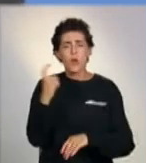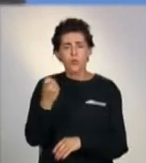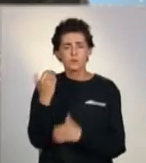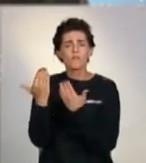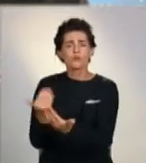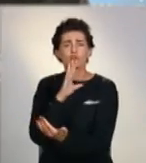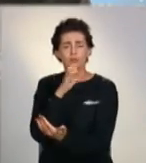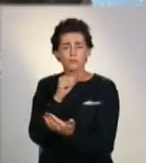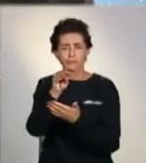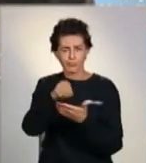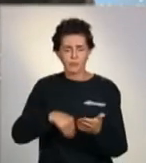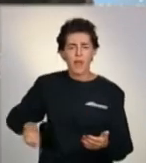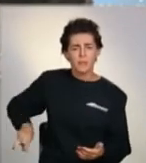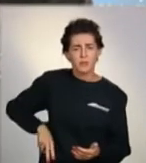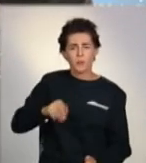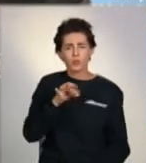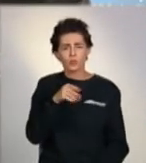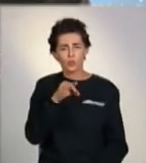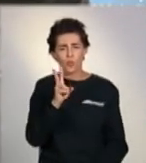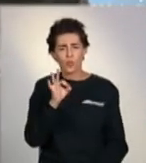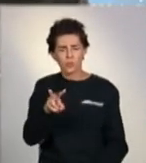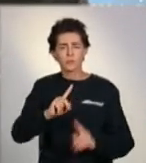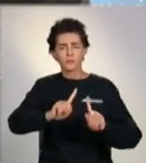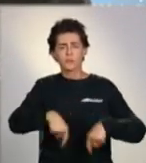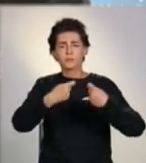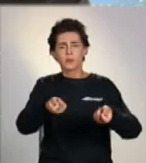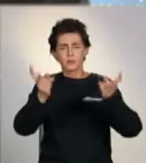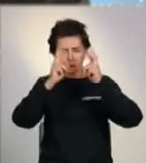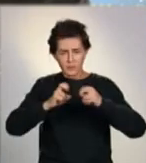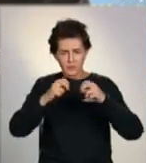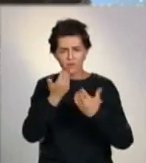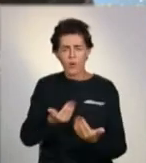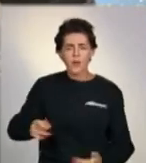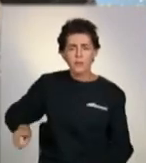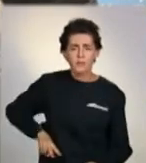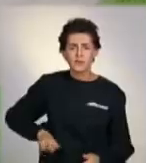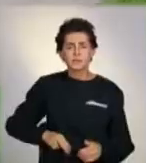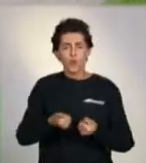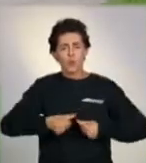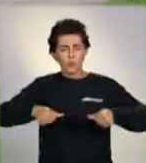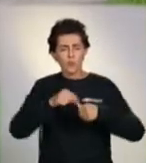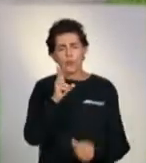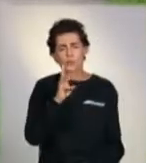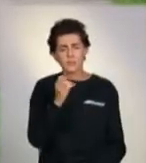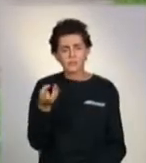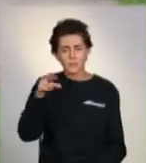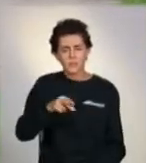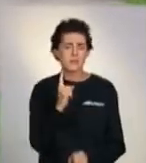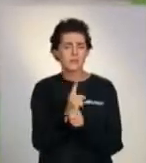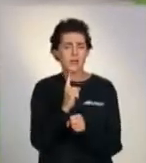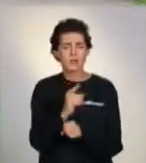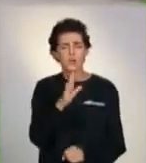собаки складено адміністративний протокол, який передано на розгляд адміністративної комісії. Заборонено в Україні